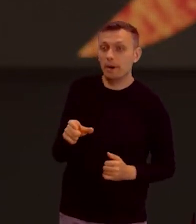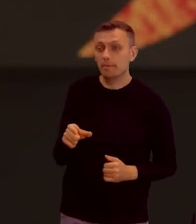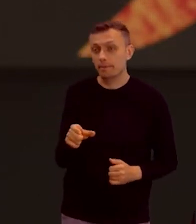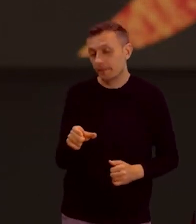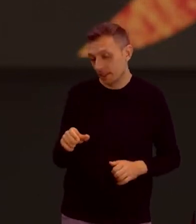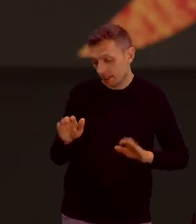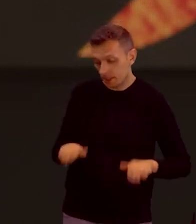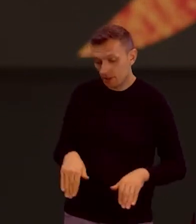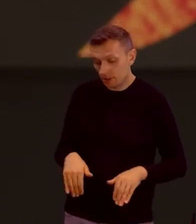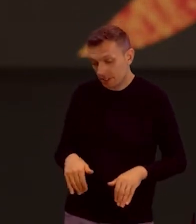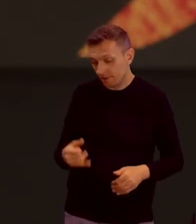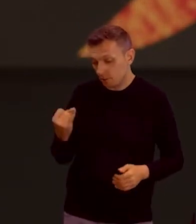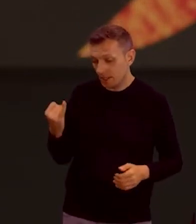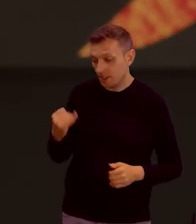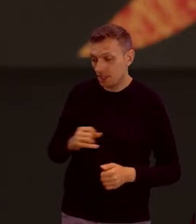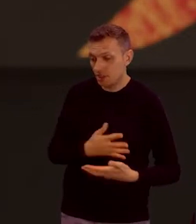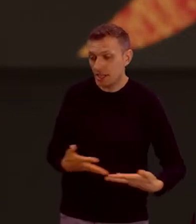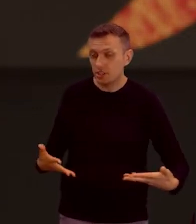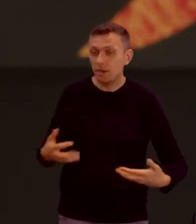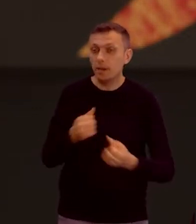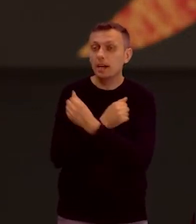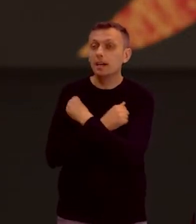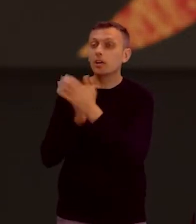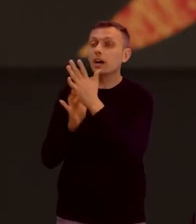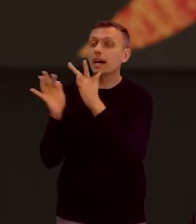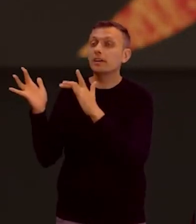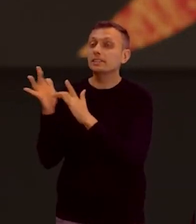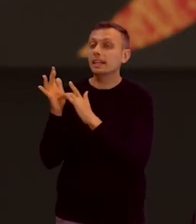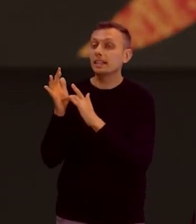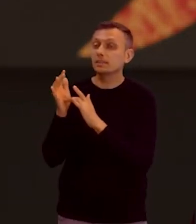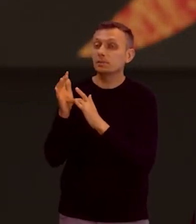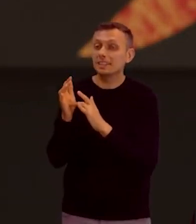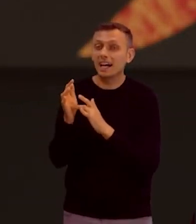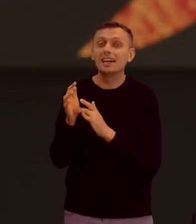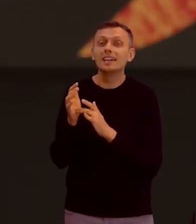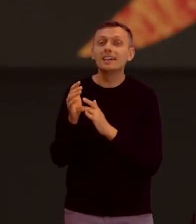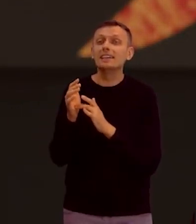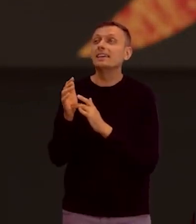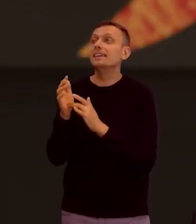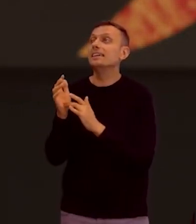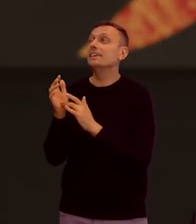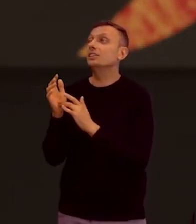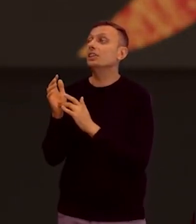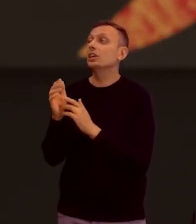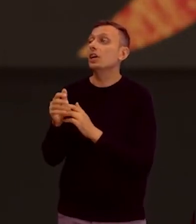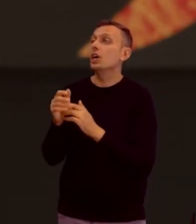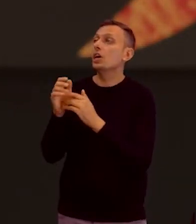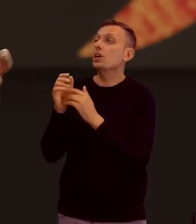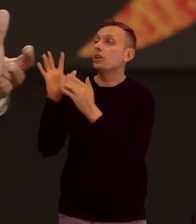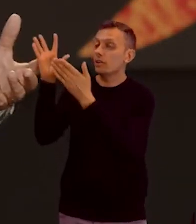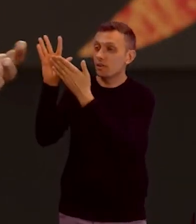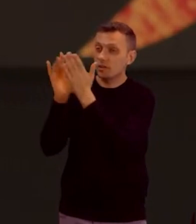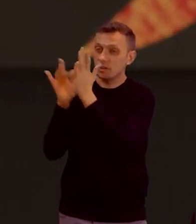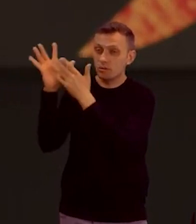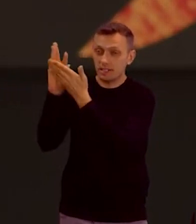Jezusa, podążają Jego śladami i wpływają na życie tego świata. Apostoł Jan